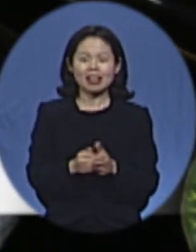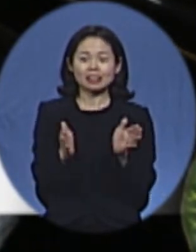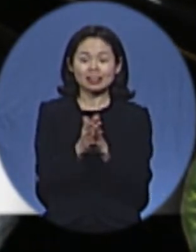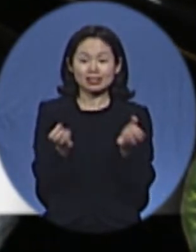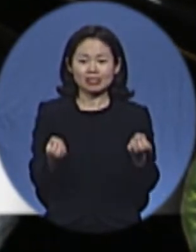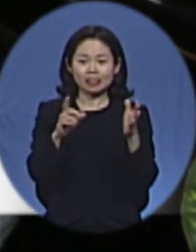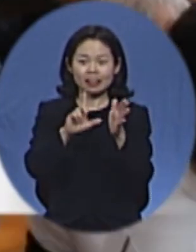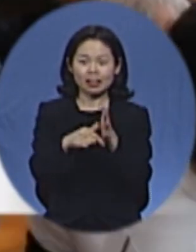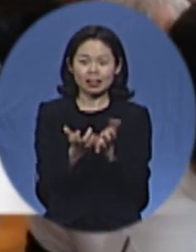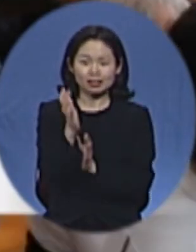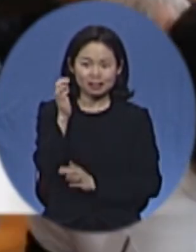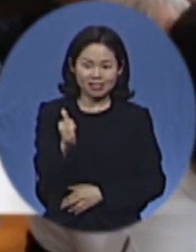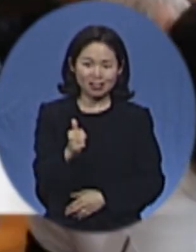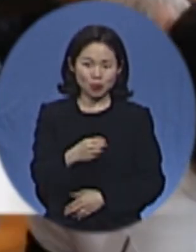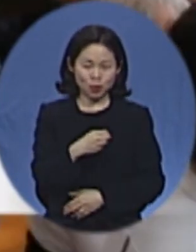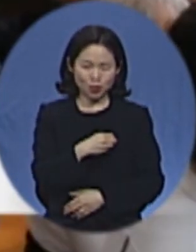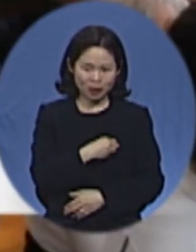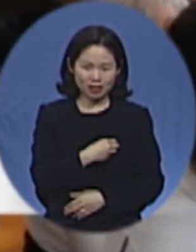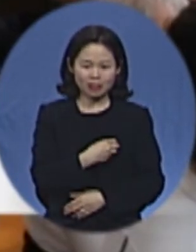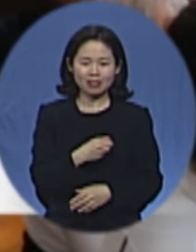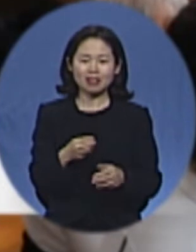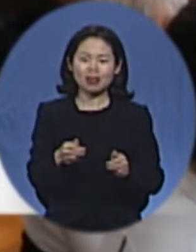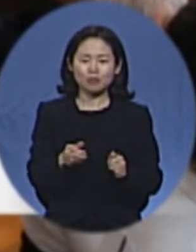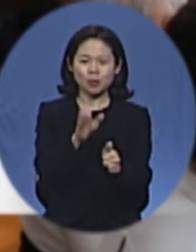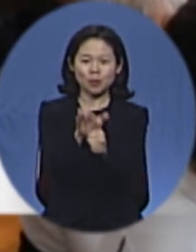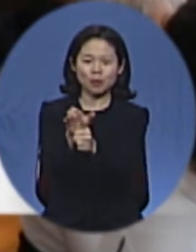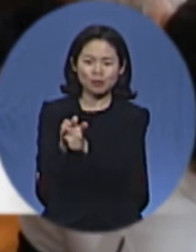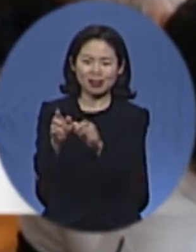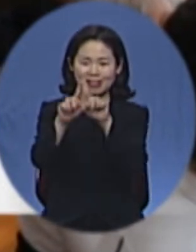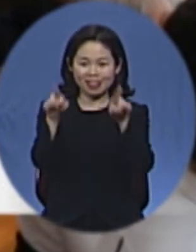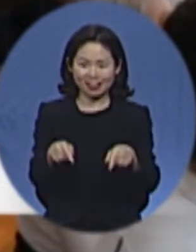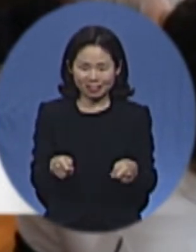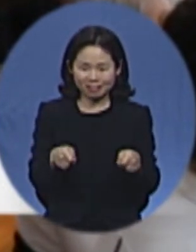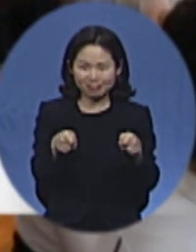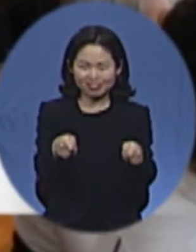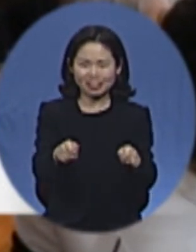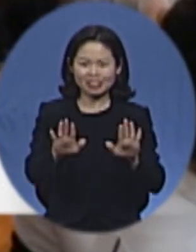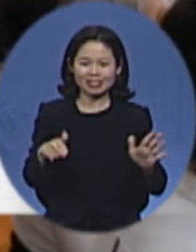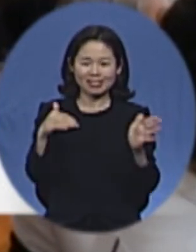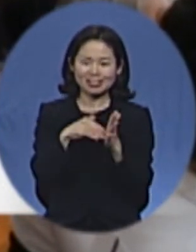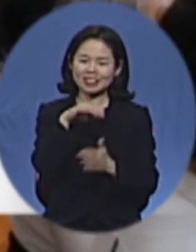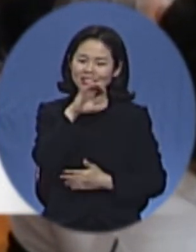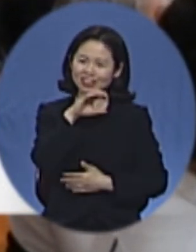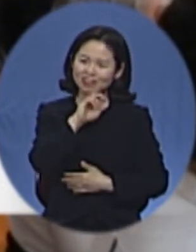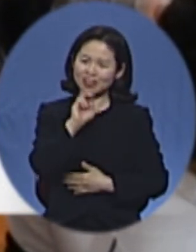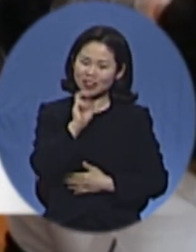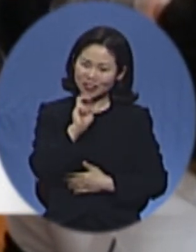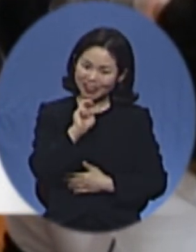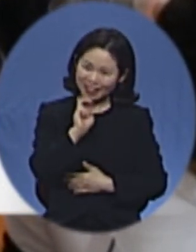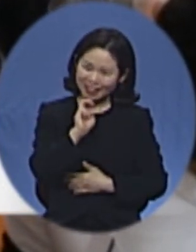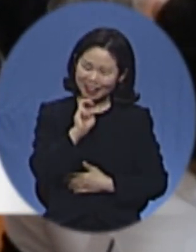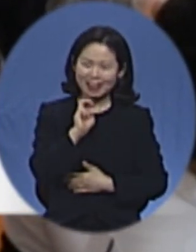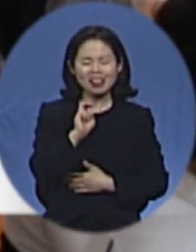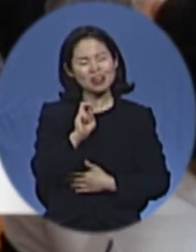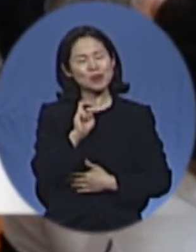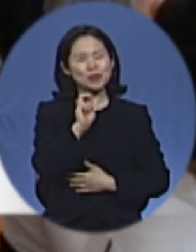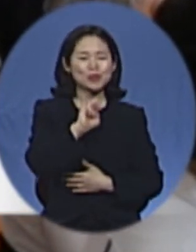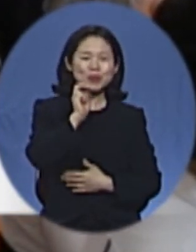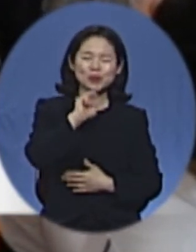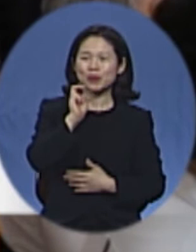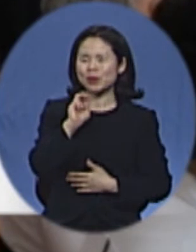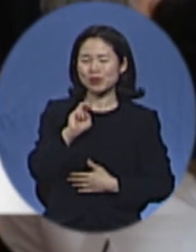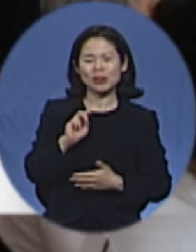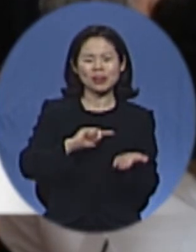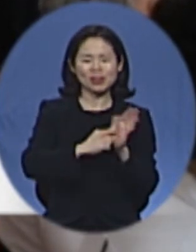창단식에서는 단장과 단원들에게 임명장을 전달하고 그동안 연습한 곡들을 창단식에 참석한 이들에게